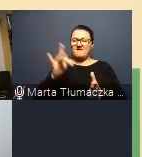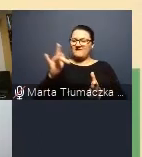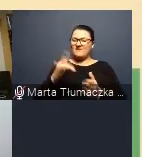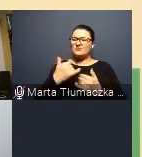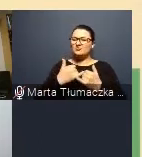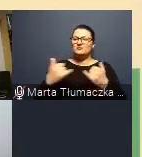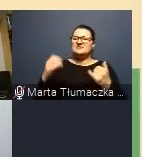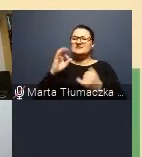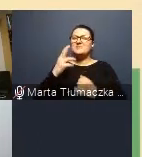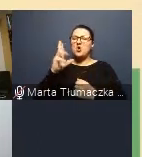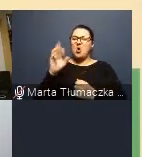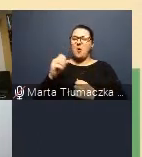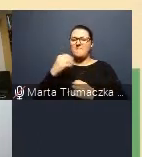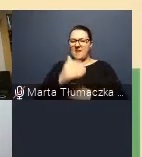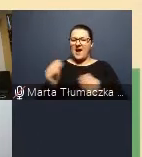zwane smykopaki.